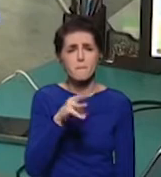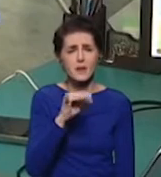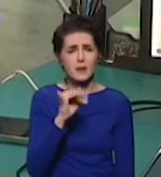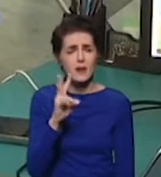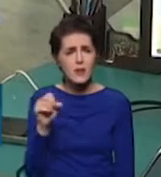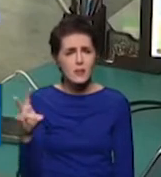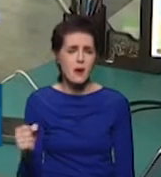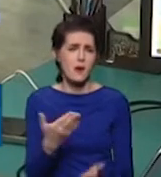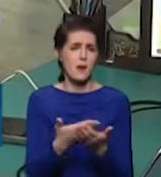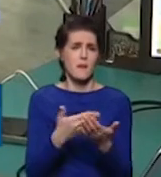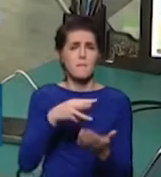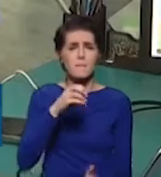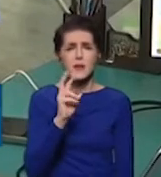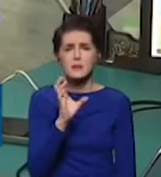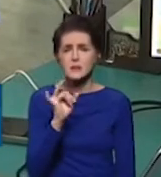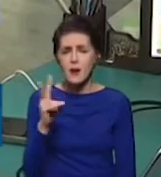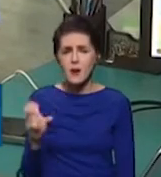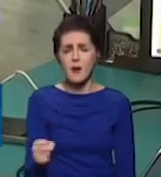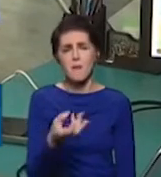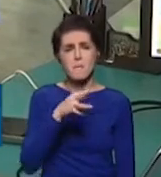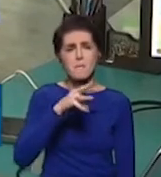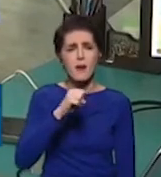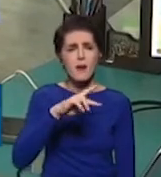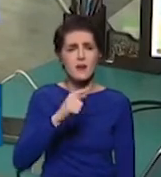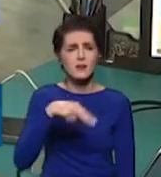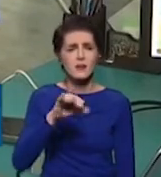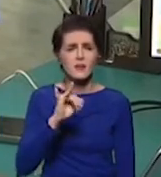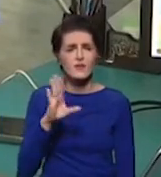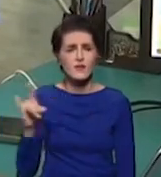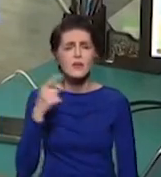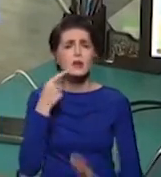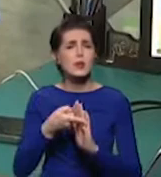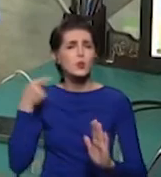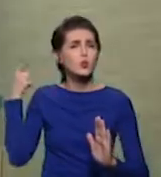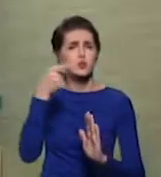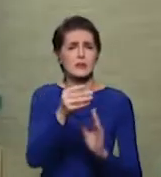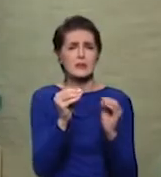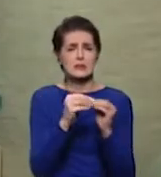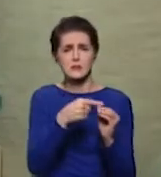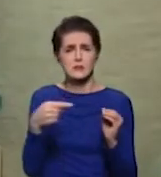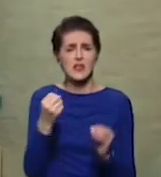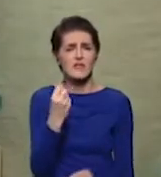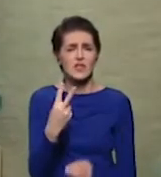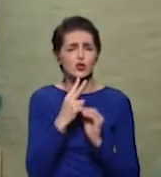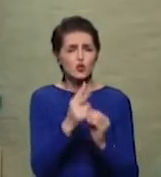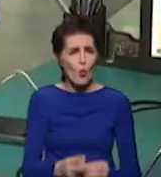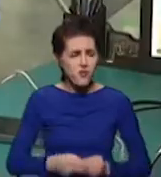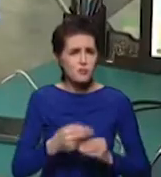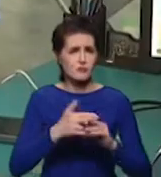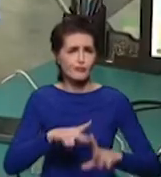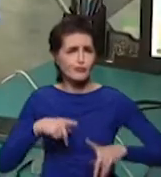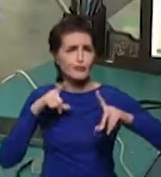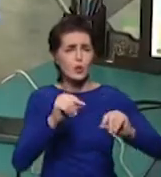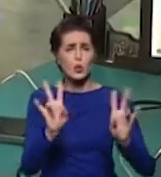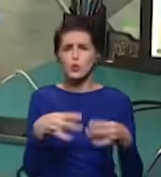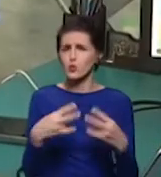Мексику і Мальдіви. Тобто це такі більш дальні направлення, куди летіти 10-11 часов. Не требують ні тестів,